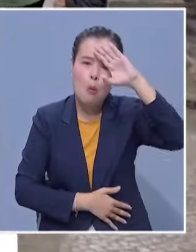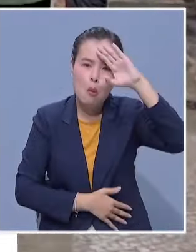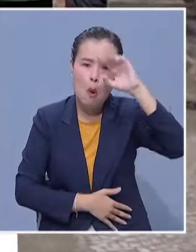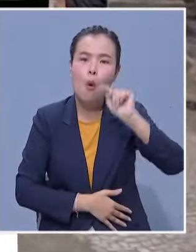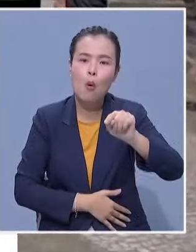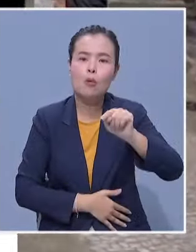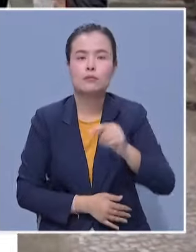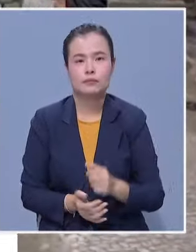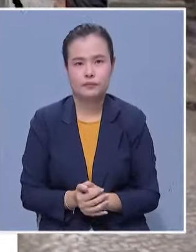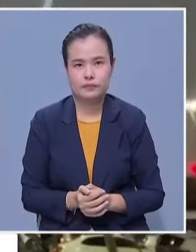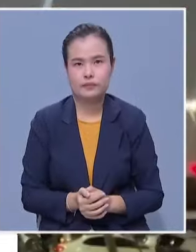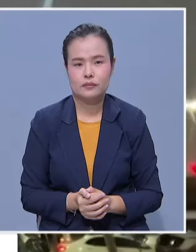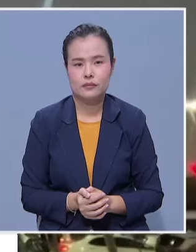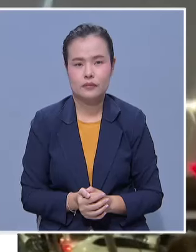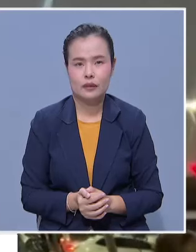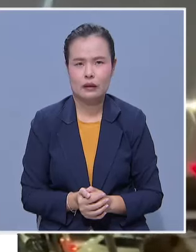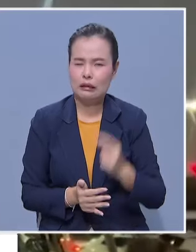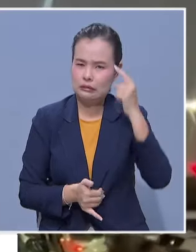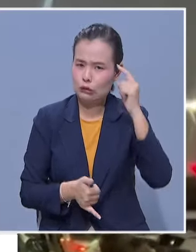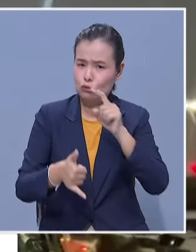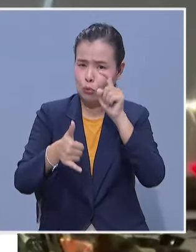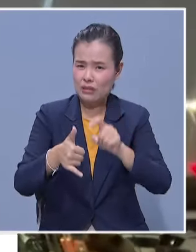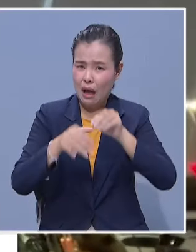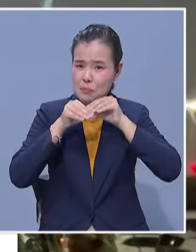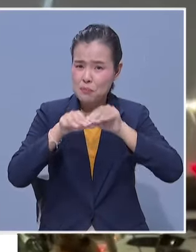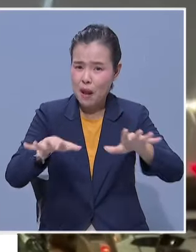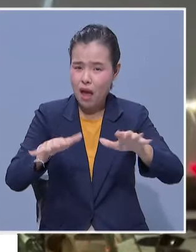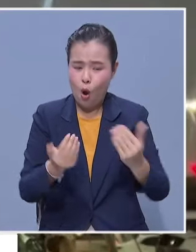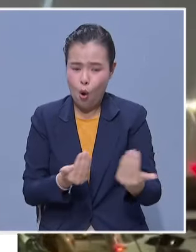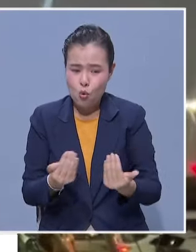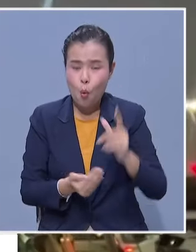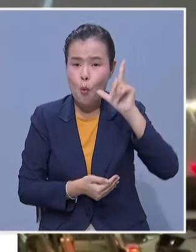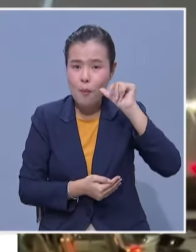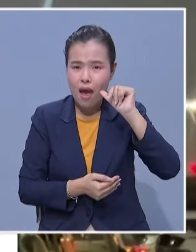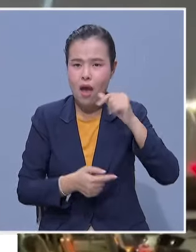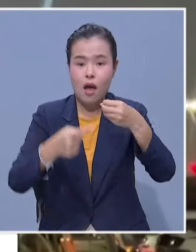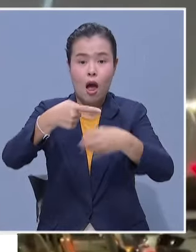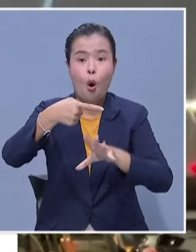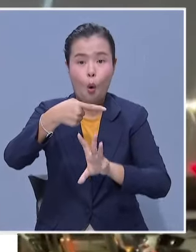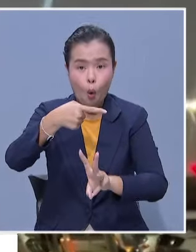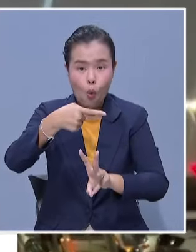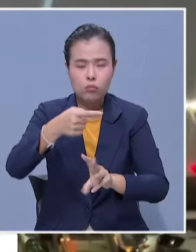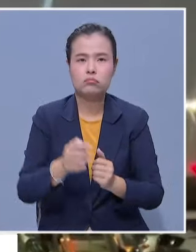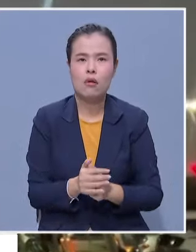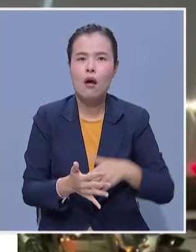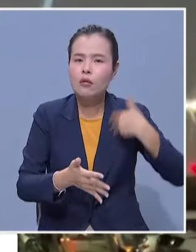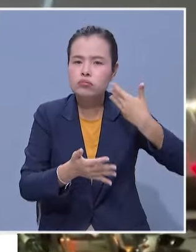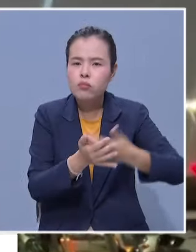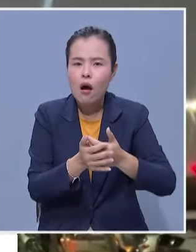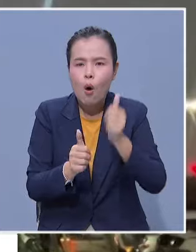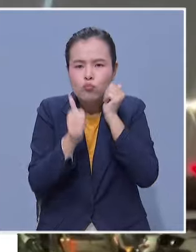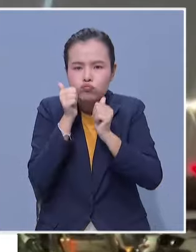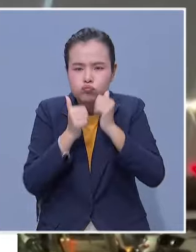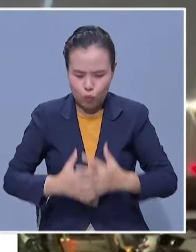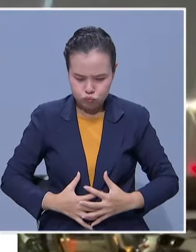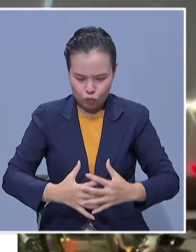รปูเช่รวมถึงเคสที่ต้องสงสัยแพร่เชื้อจากแม่สู่ลูก6กรณีซึ่งนำไปสู่การเสียชีวิตของทารกในครร